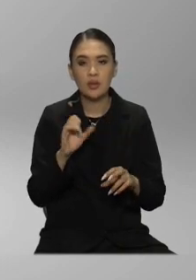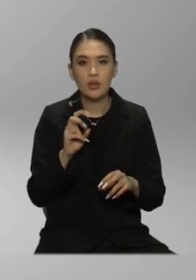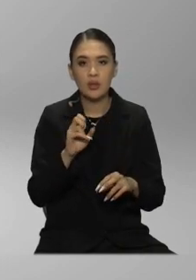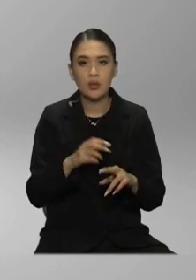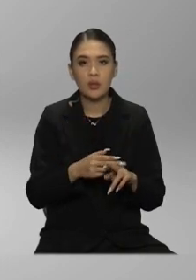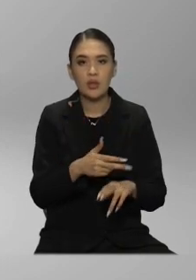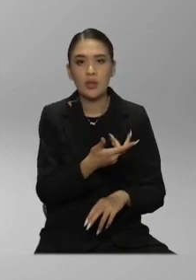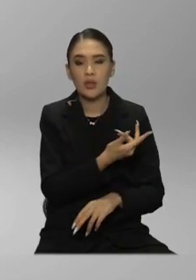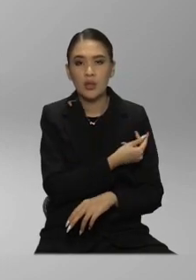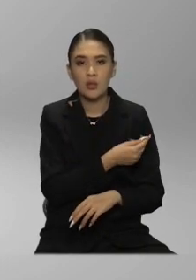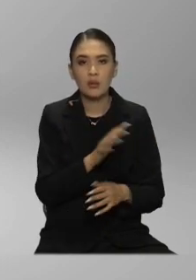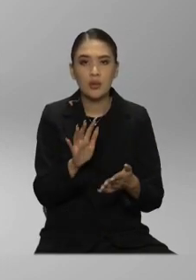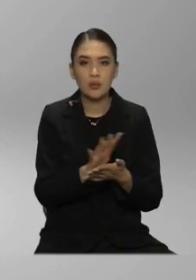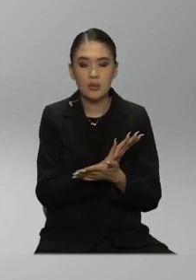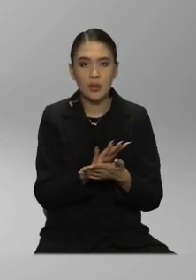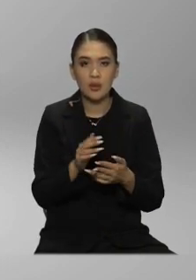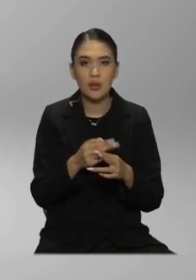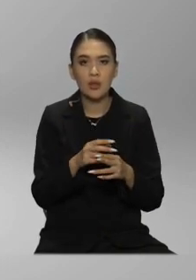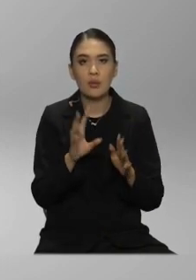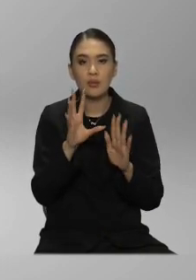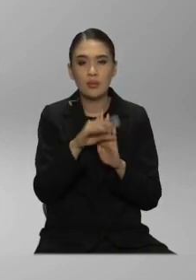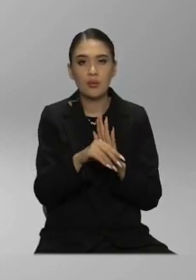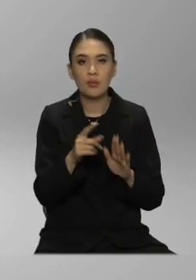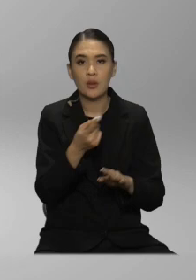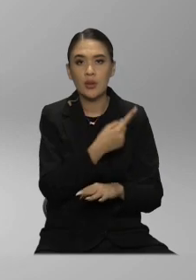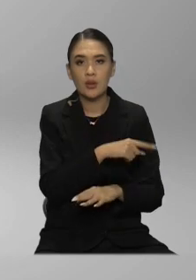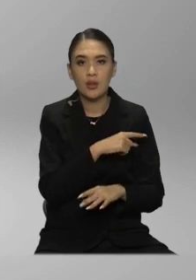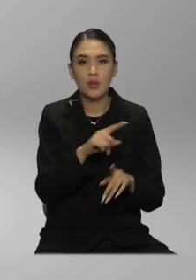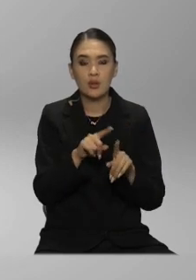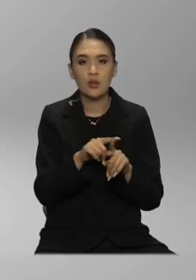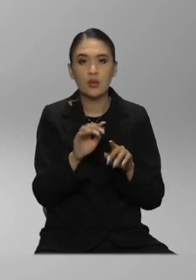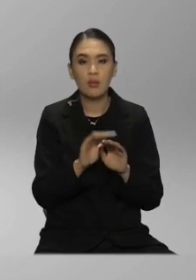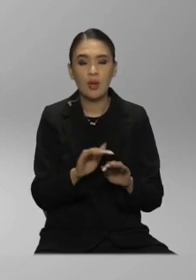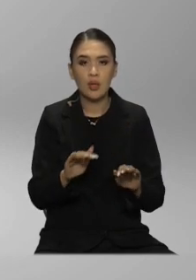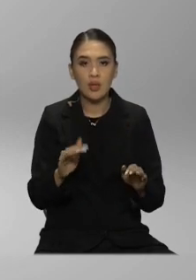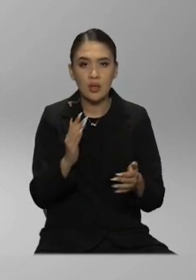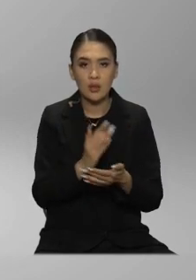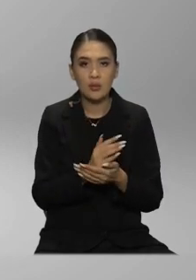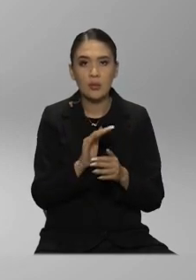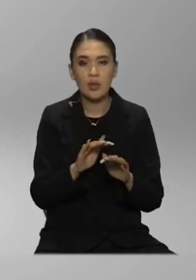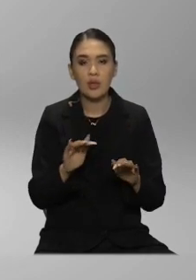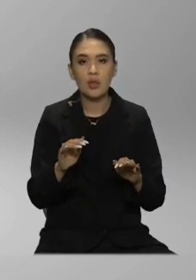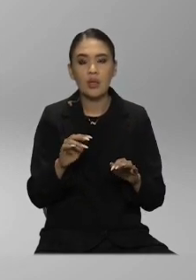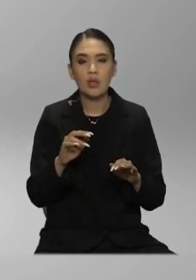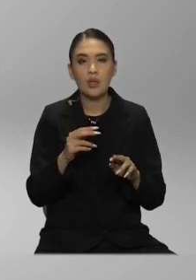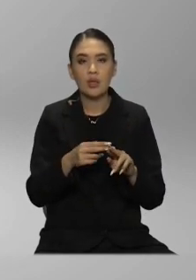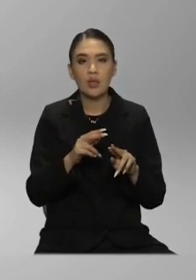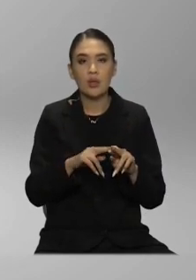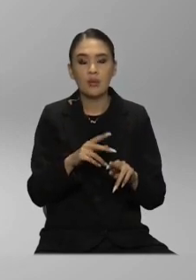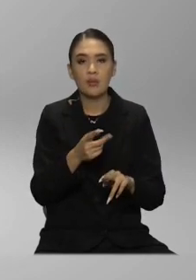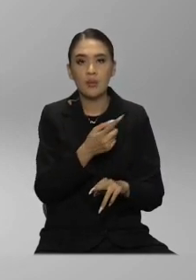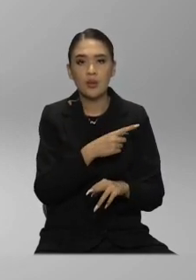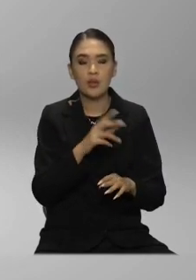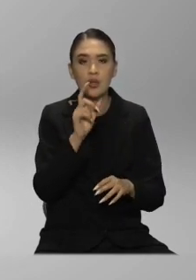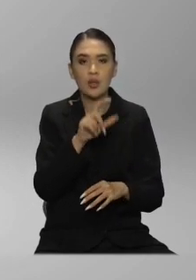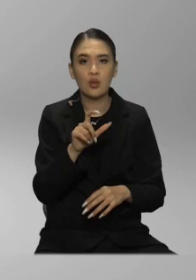екпе тегін егілет. Бұл тізімге медициналық ұйымда есепте тұрған балалар, балалар үйлері, медициналық әлеуметтік мекемелердің